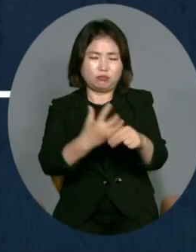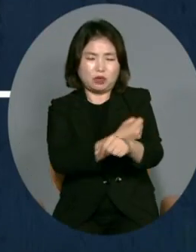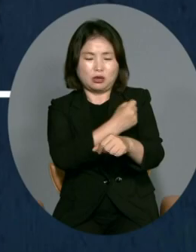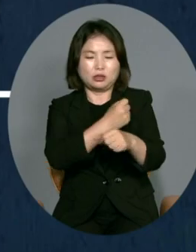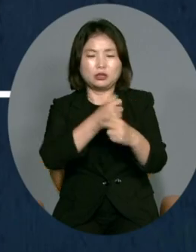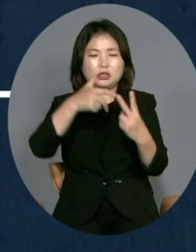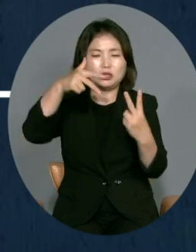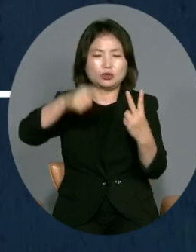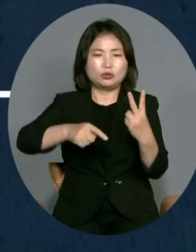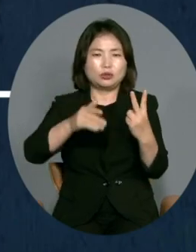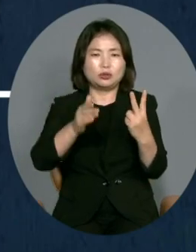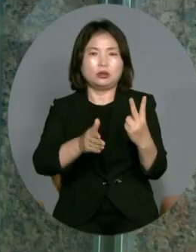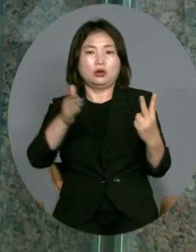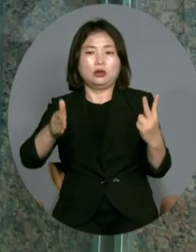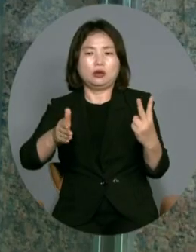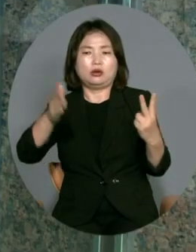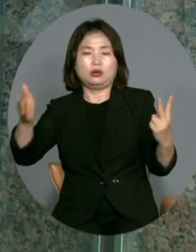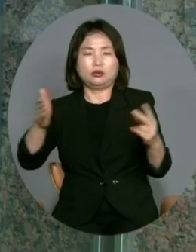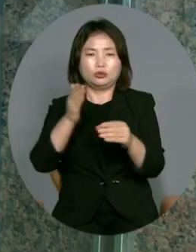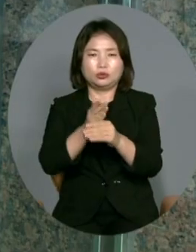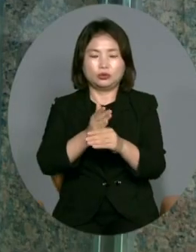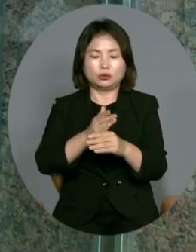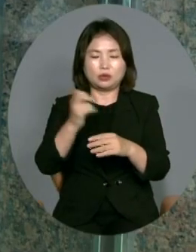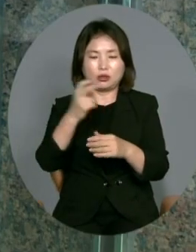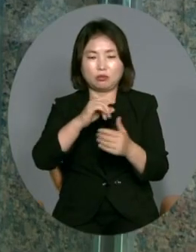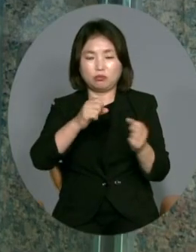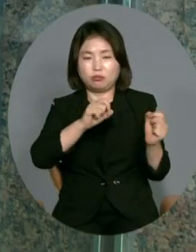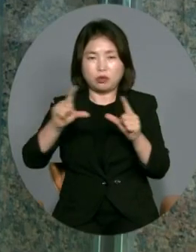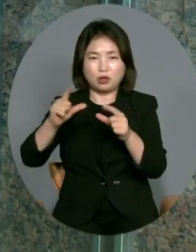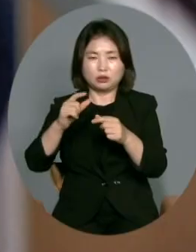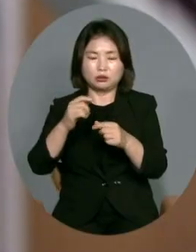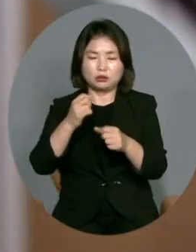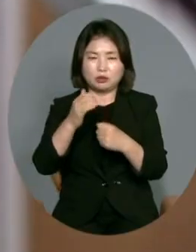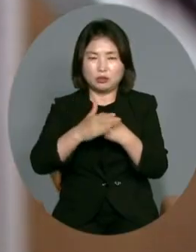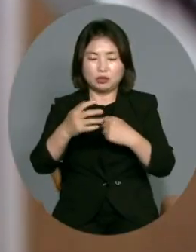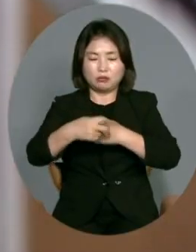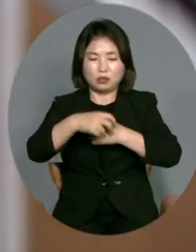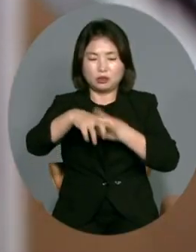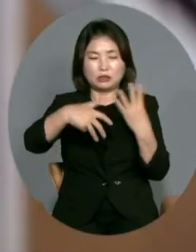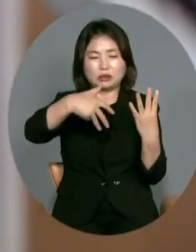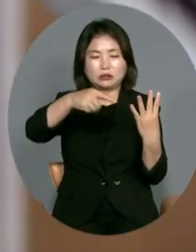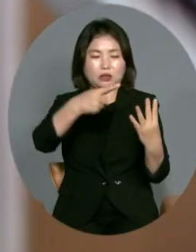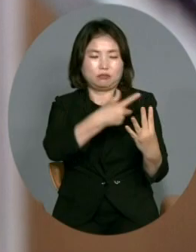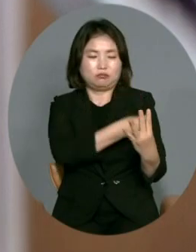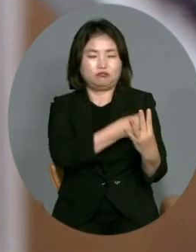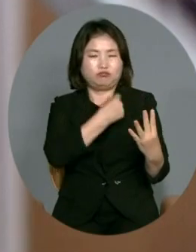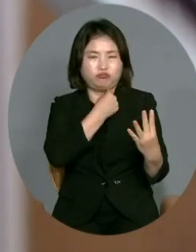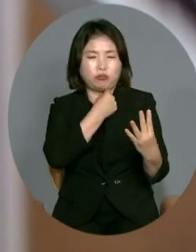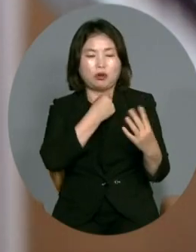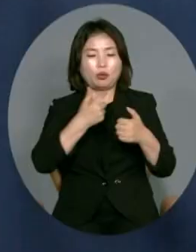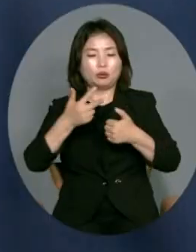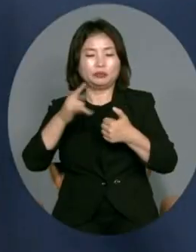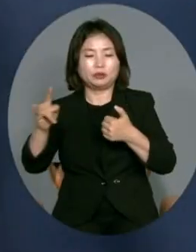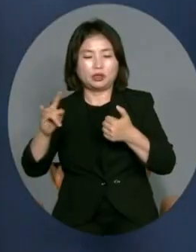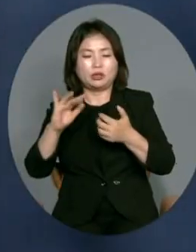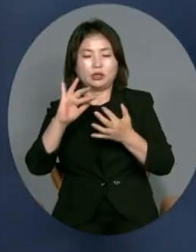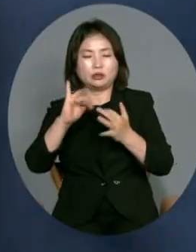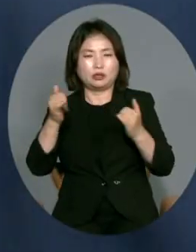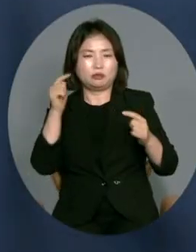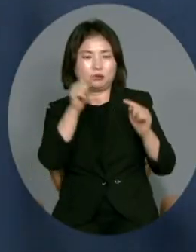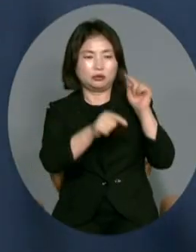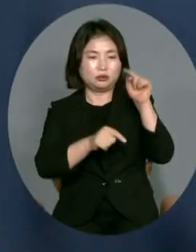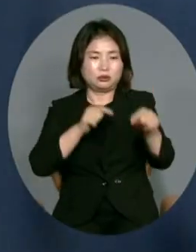연속 이어지고 있습니다 제 유행이 본격화 하면서 병원에는 4차 백신을 접종 하려는 50대 이상이 찾기